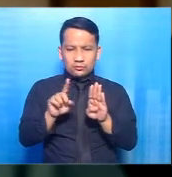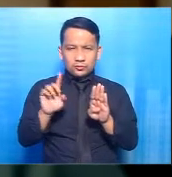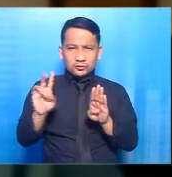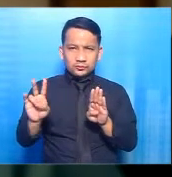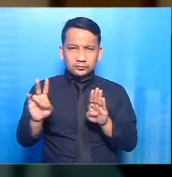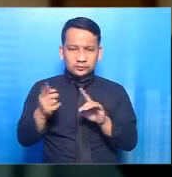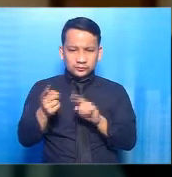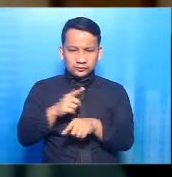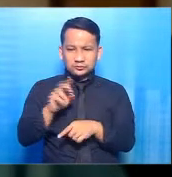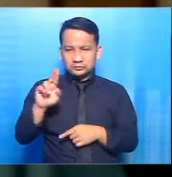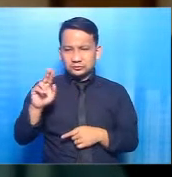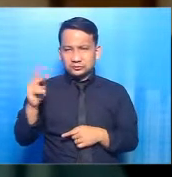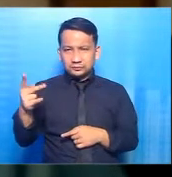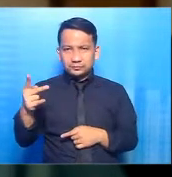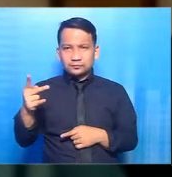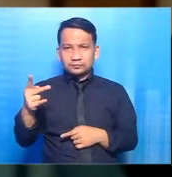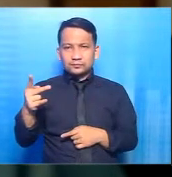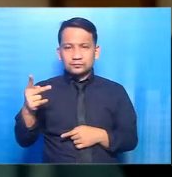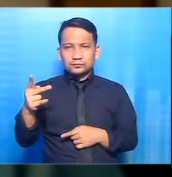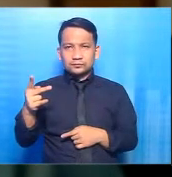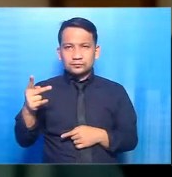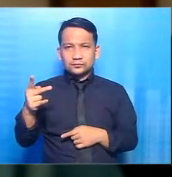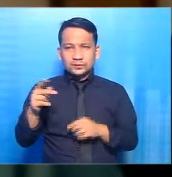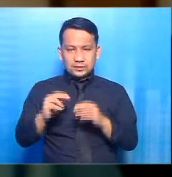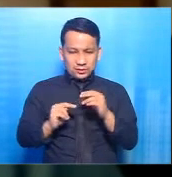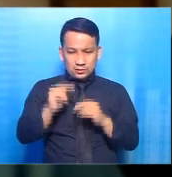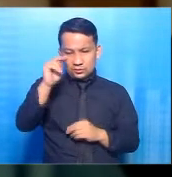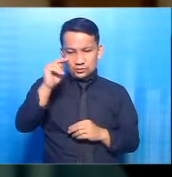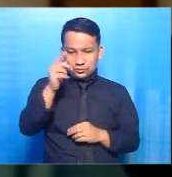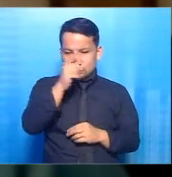UK na pumala sa Northern Luzon,